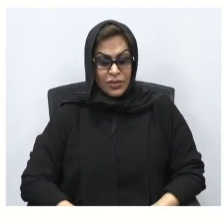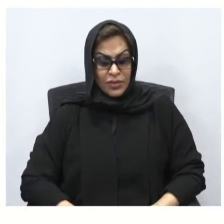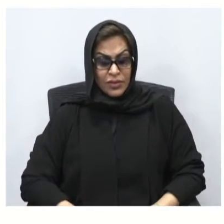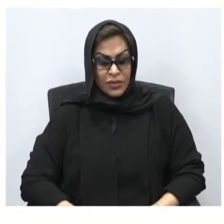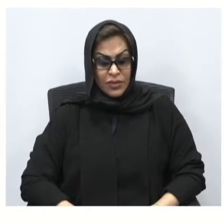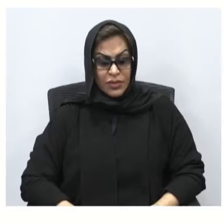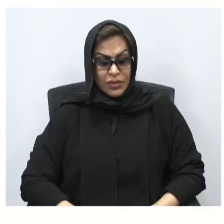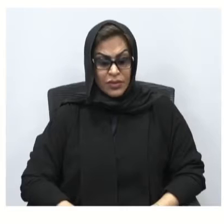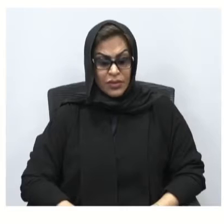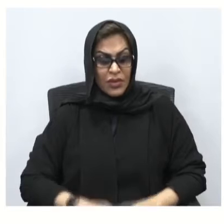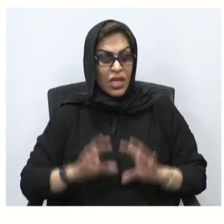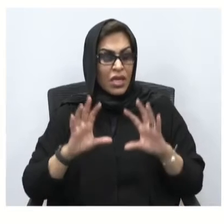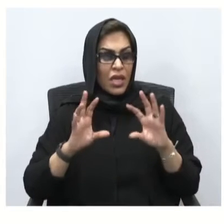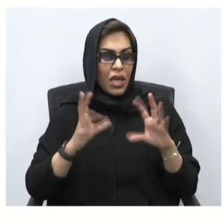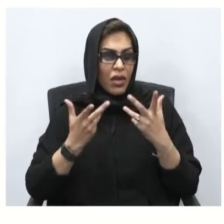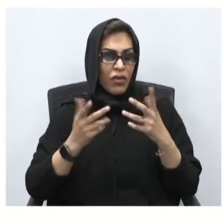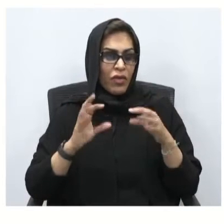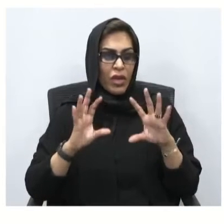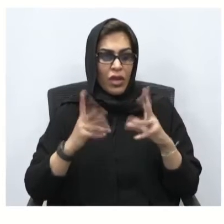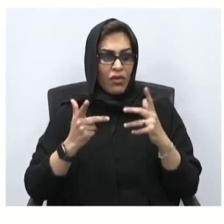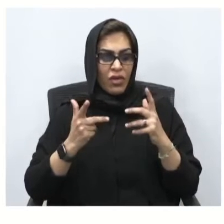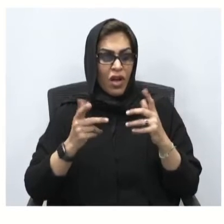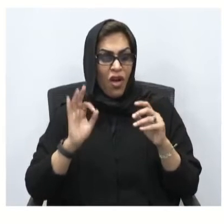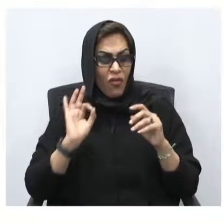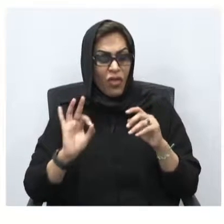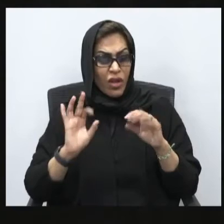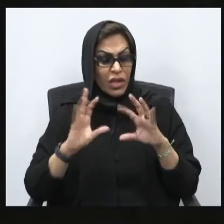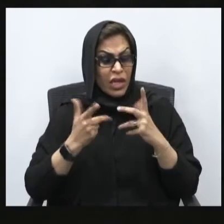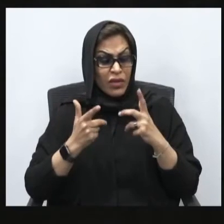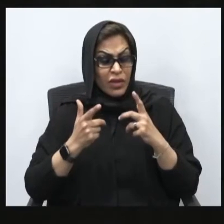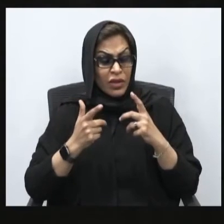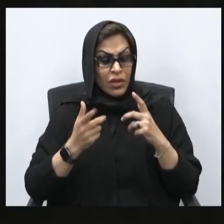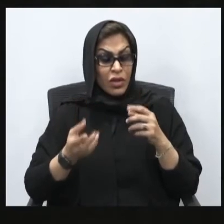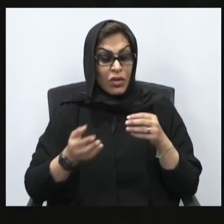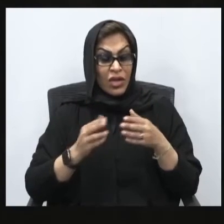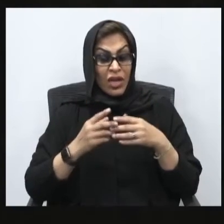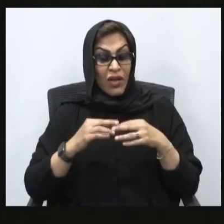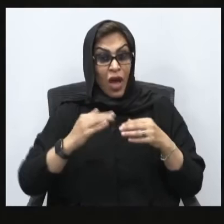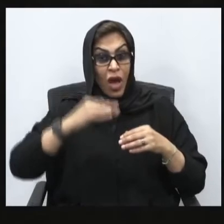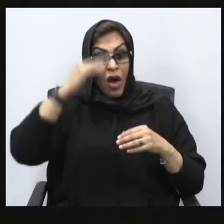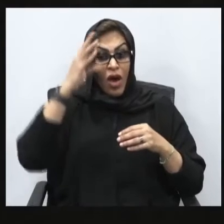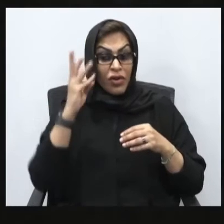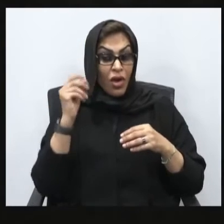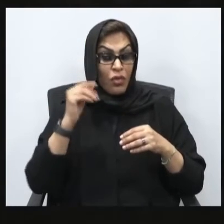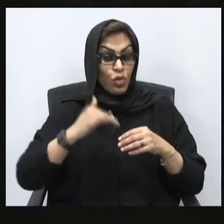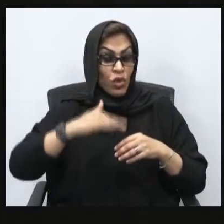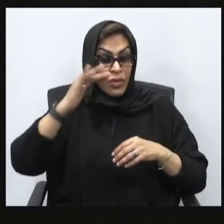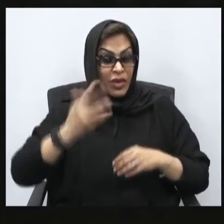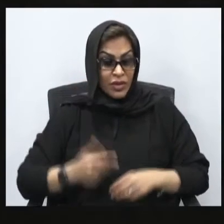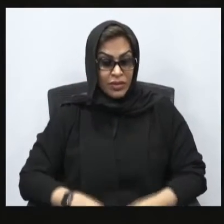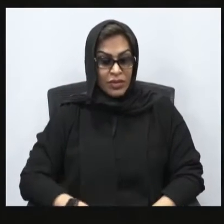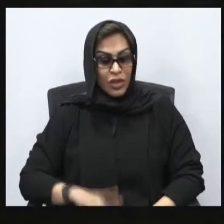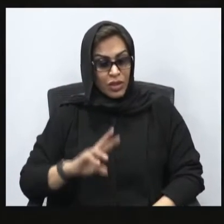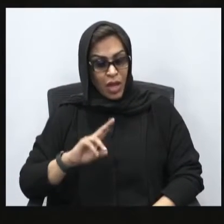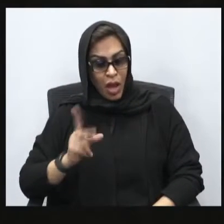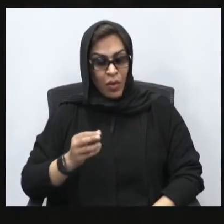بفاعليه كيف اجعلها افضل من كذا كيف اخلي الارقام تكون اكثر من ذلك يمكن